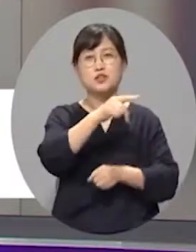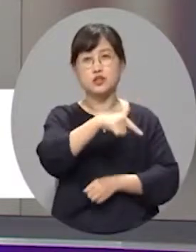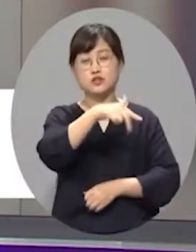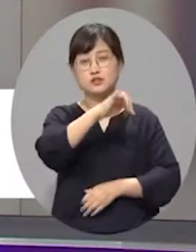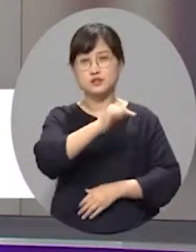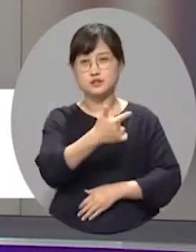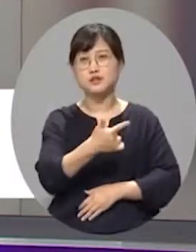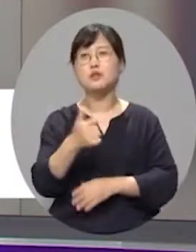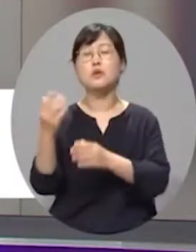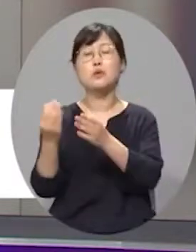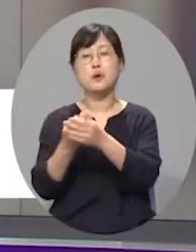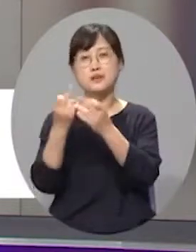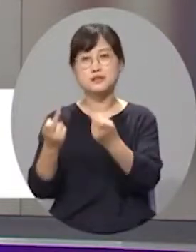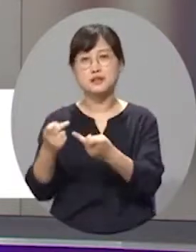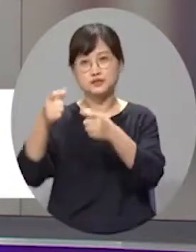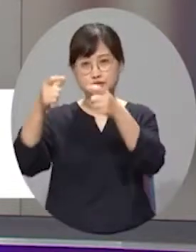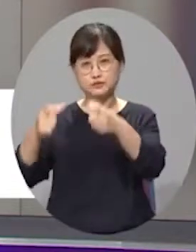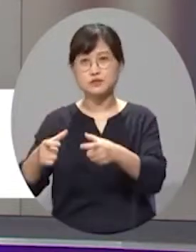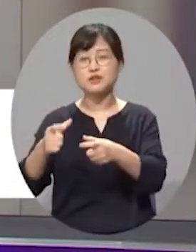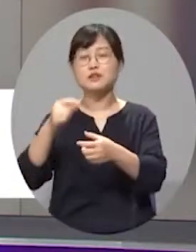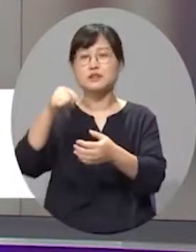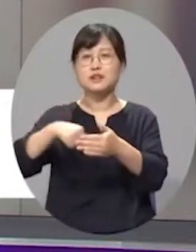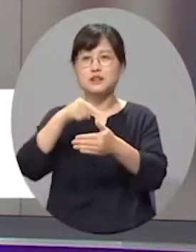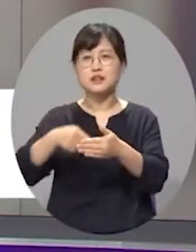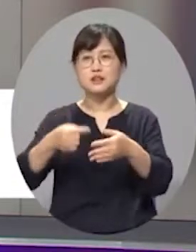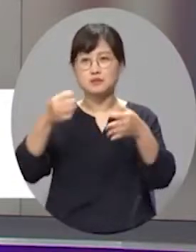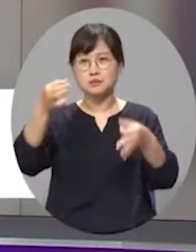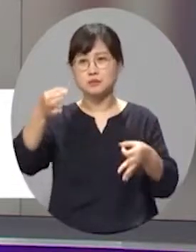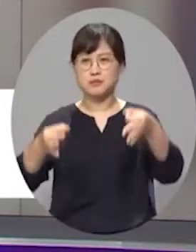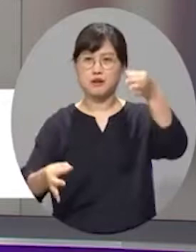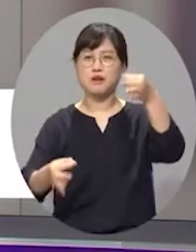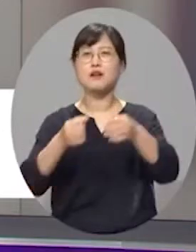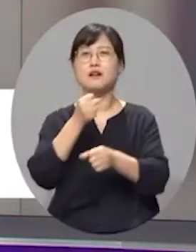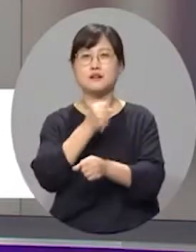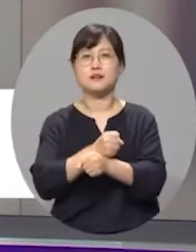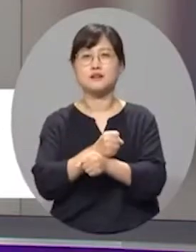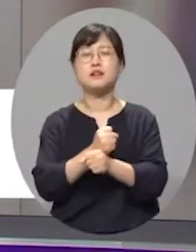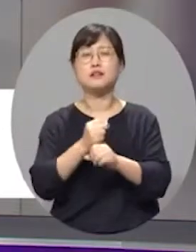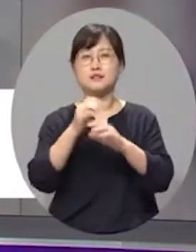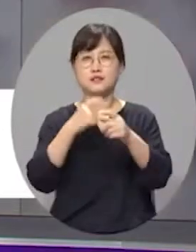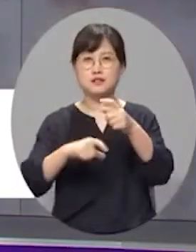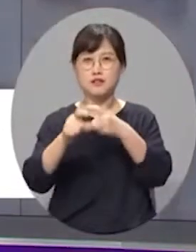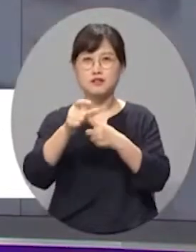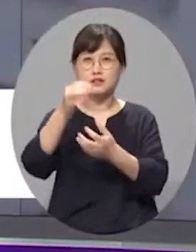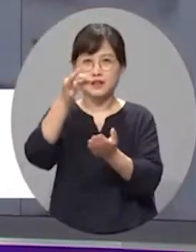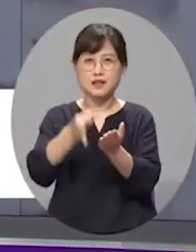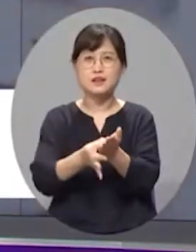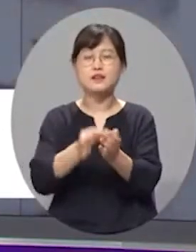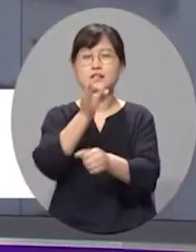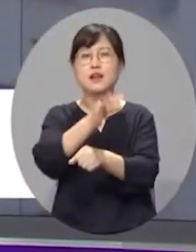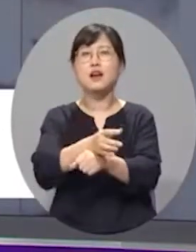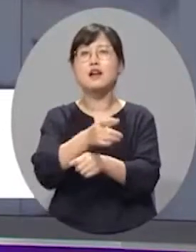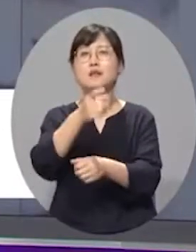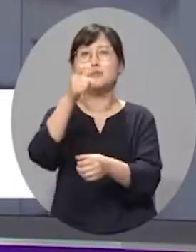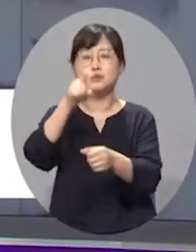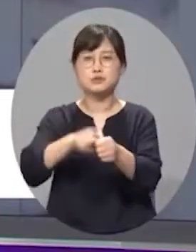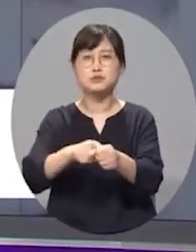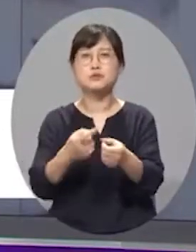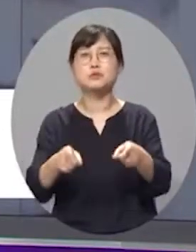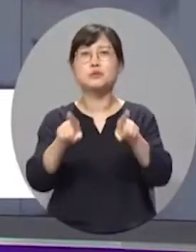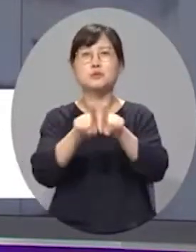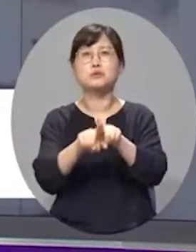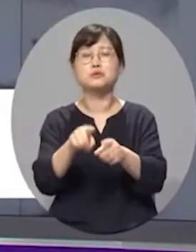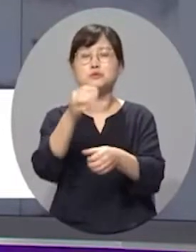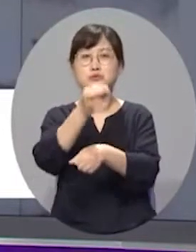그렇지 않았던 완산구의 교복 납품 가격이 큰 차이를 보였습니다. 좀 더 싼 가격에 구입하자는 게